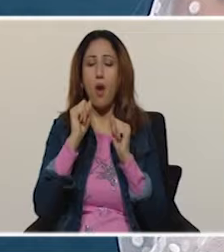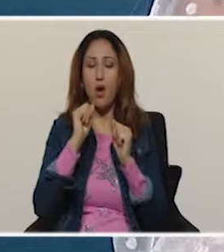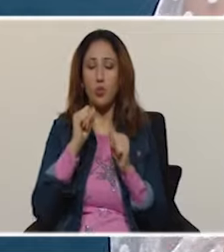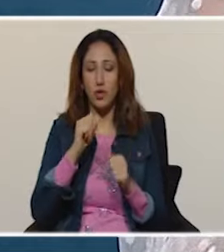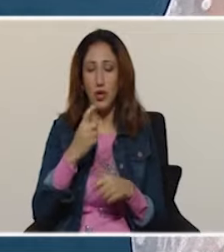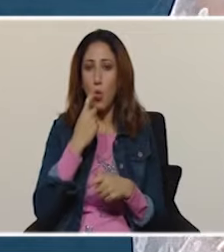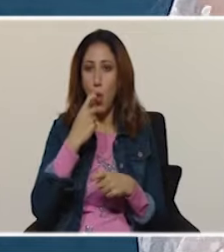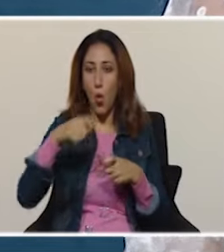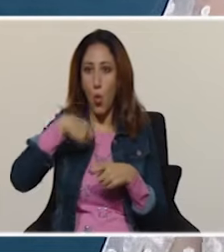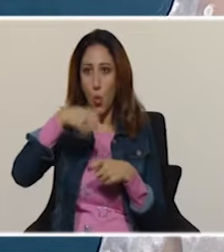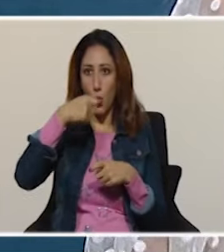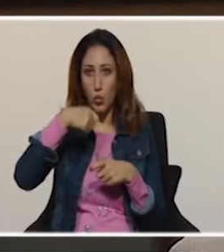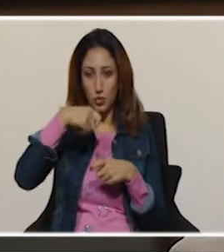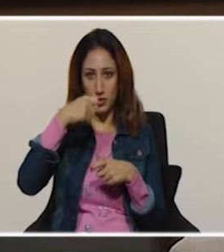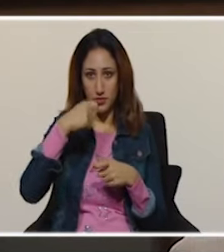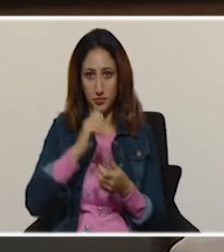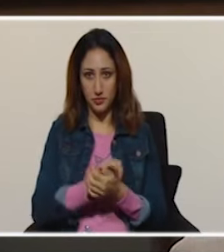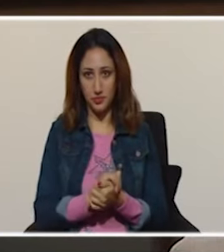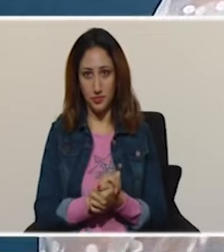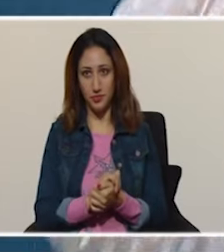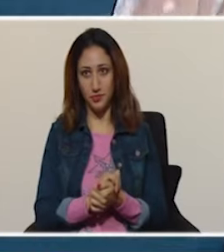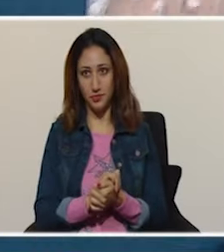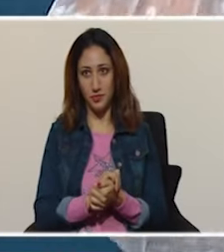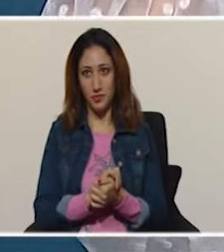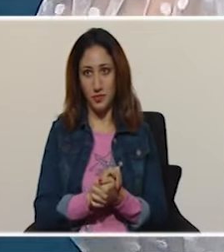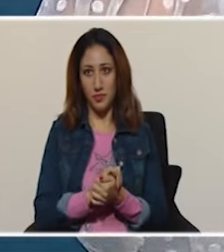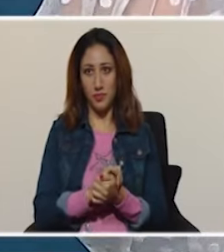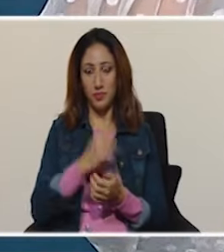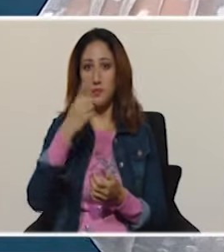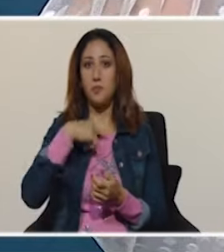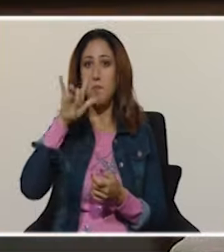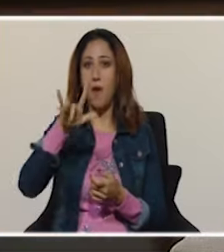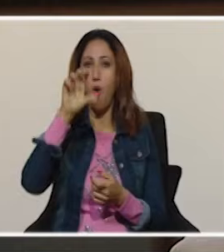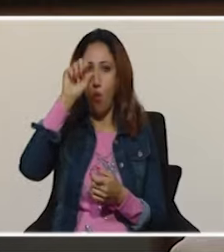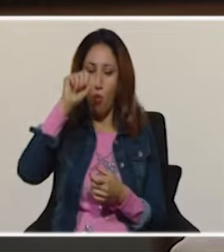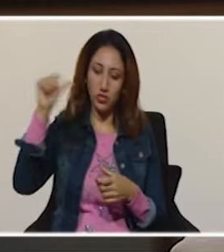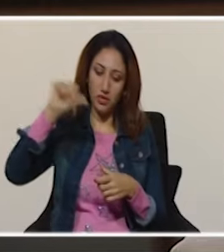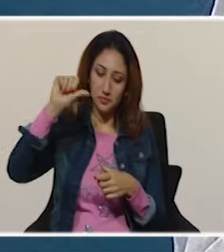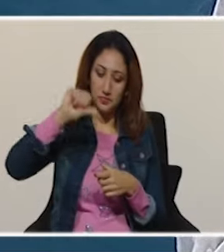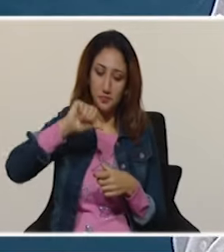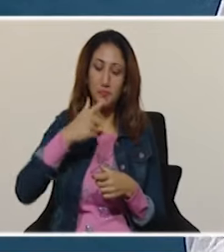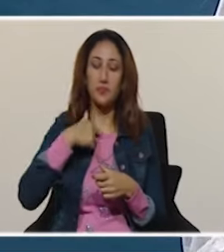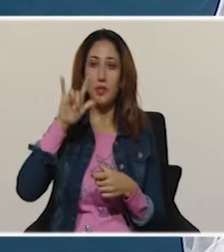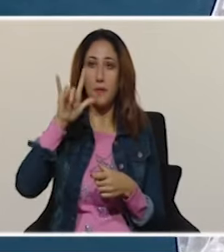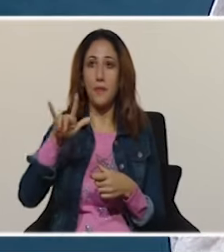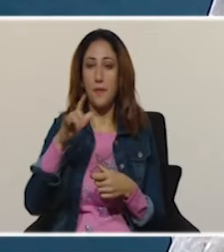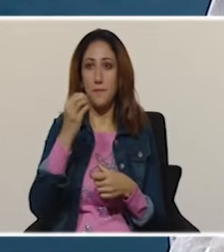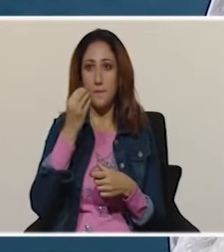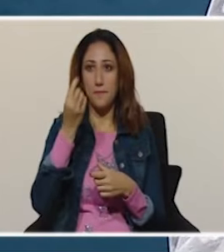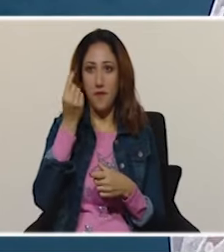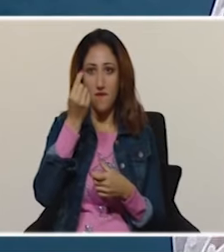الكشري. يعني كل الاكل انا بحب الفطار. ايه يعني الصلصه هيدي، الصلصه الغريبه الرهيبه. لا انا بحب الفطار المصري كتير.